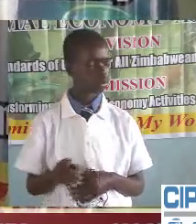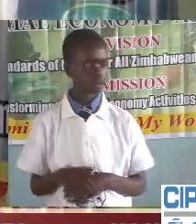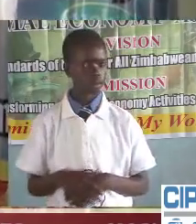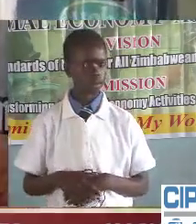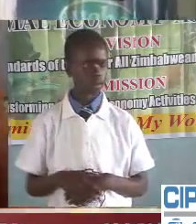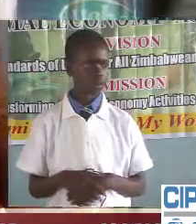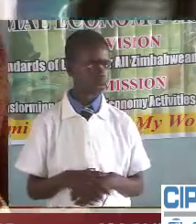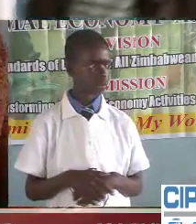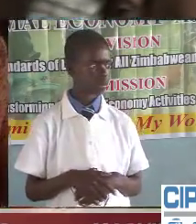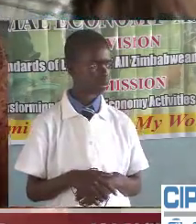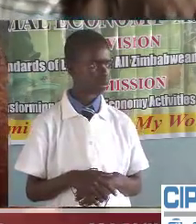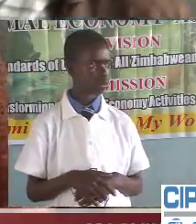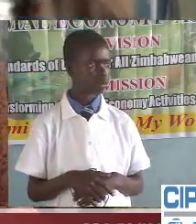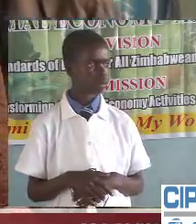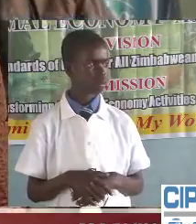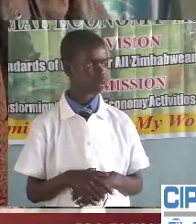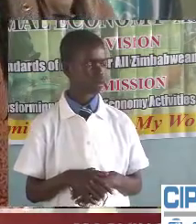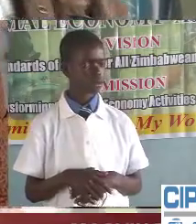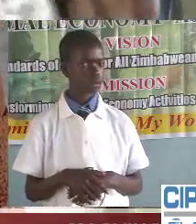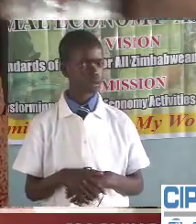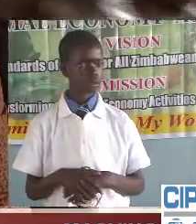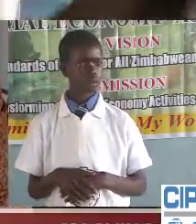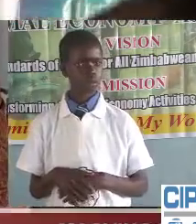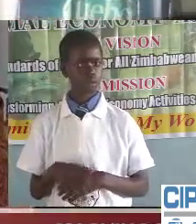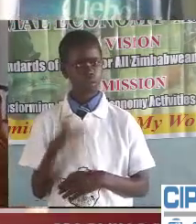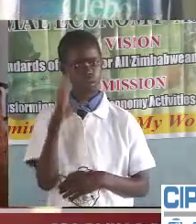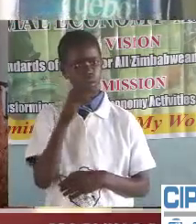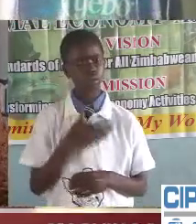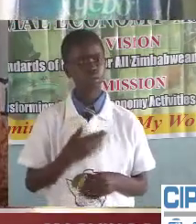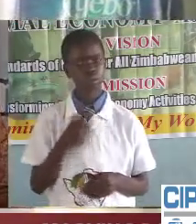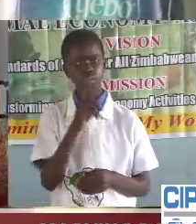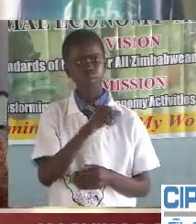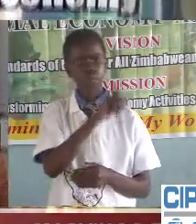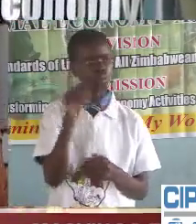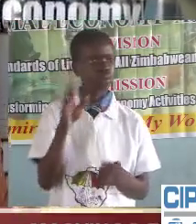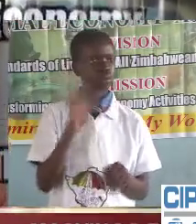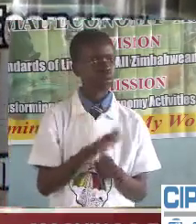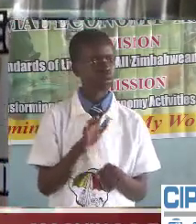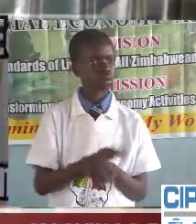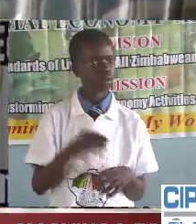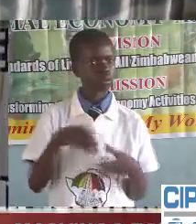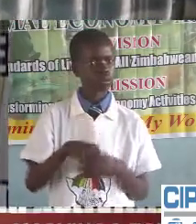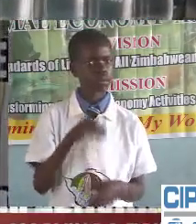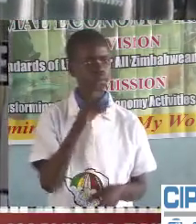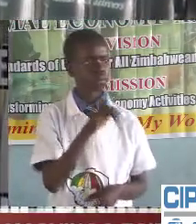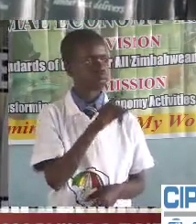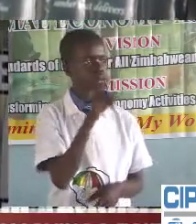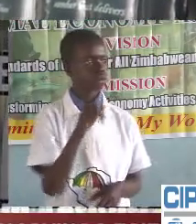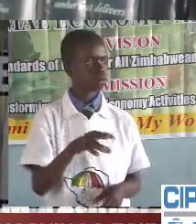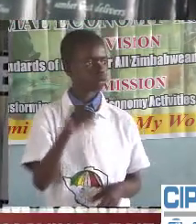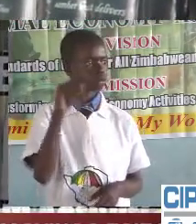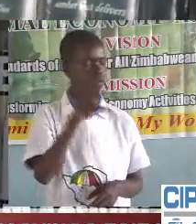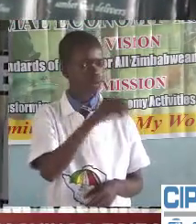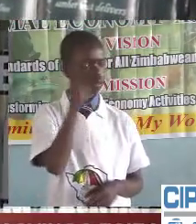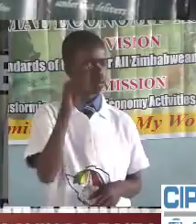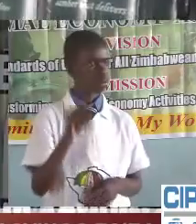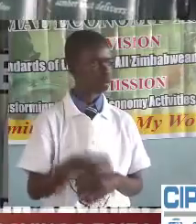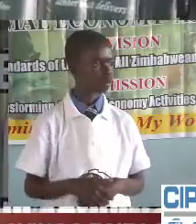iri kutogadzirwa izvezvi yekuti muchange muchibvunzwa ndichatora mibvunzo mitatu